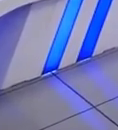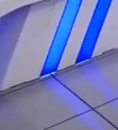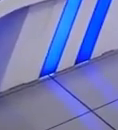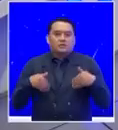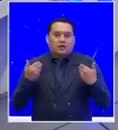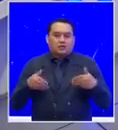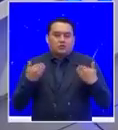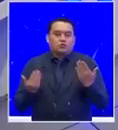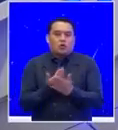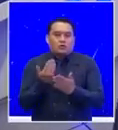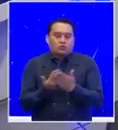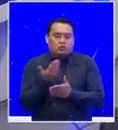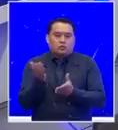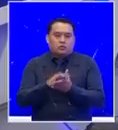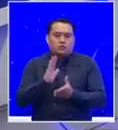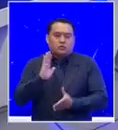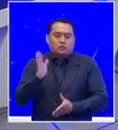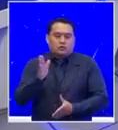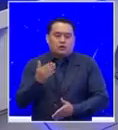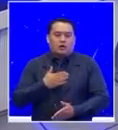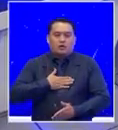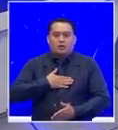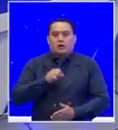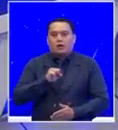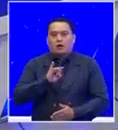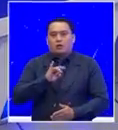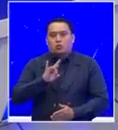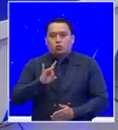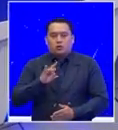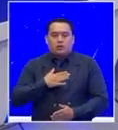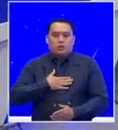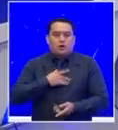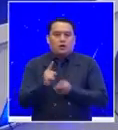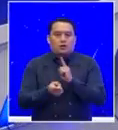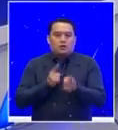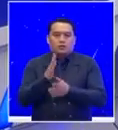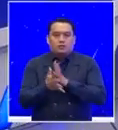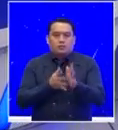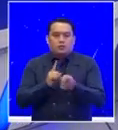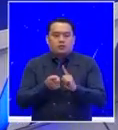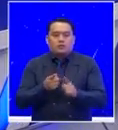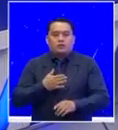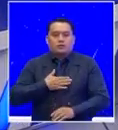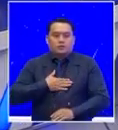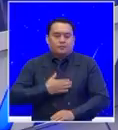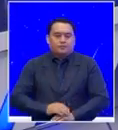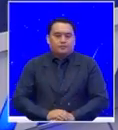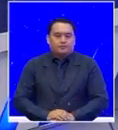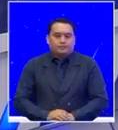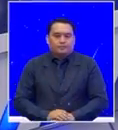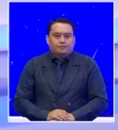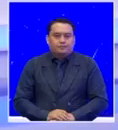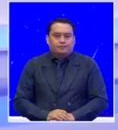Здравствуйте! В эфире телеканала «ЖИЦУ. Время новостей». В студии для вас работает Айнур Мейрханова. Сурдоперевод обеспечивает Марат Жумабеков.